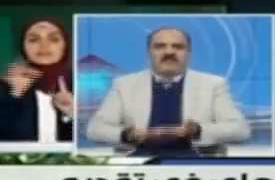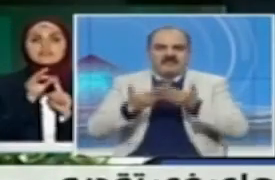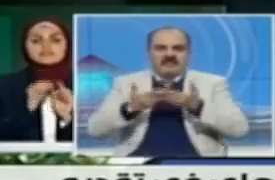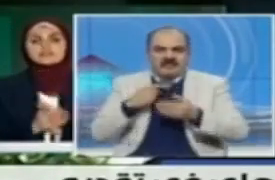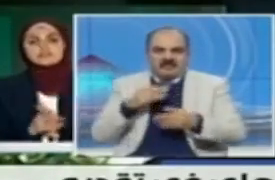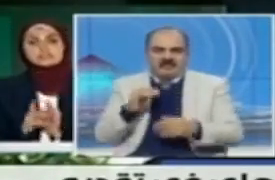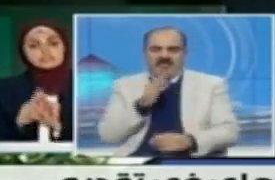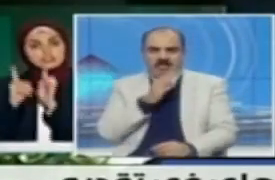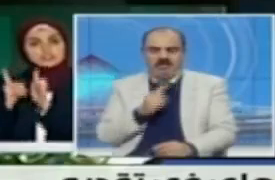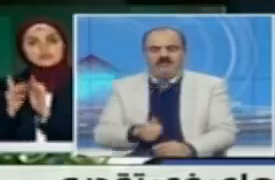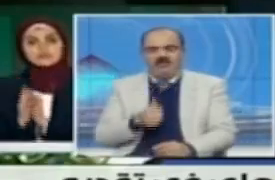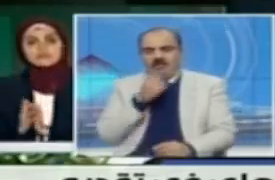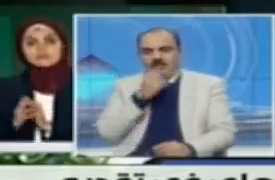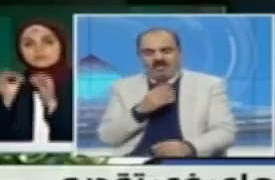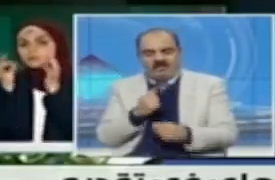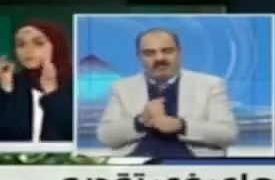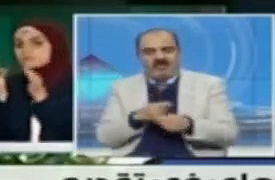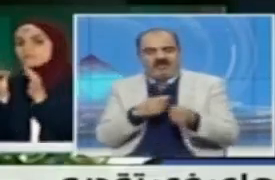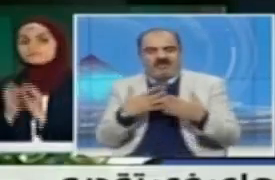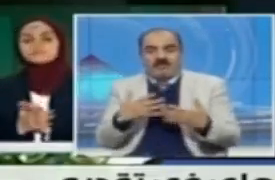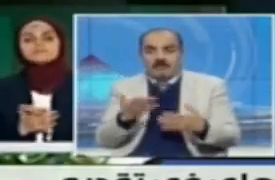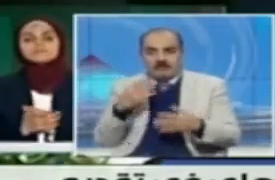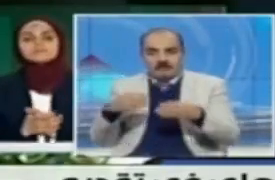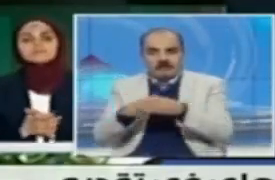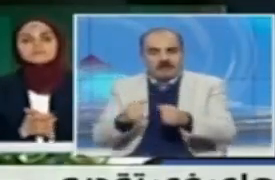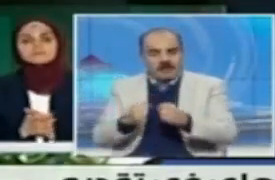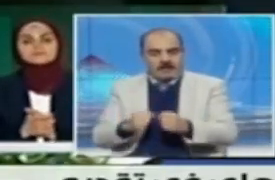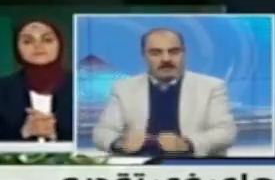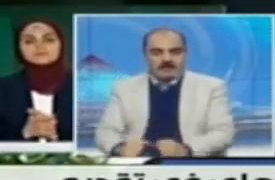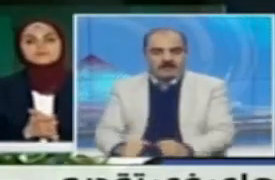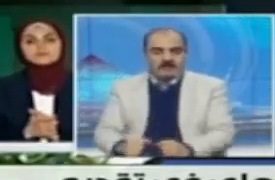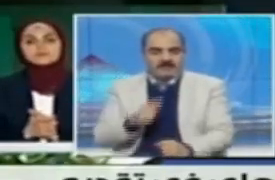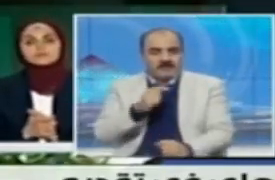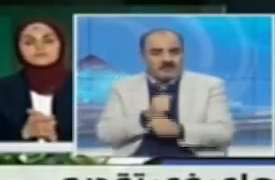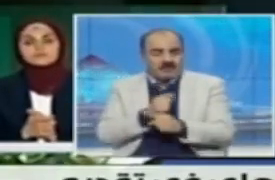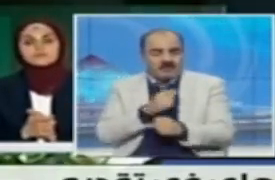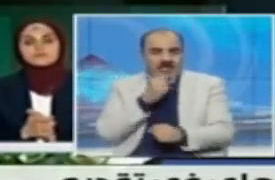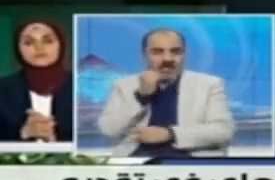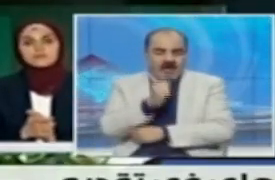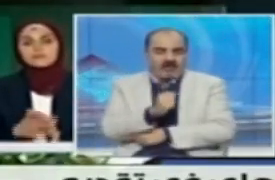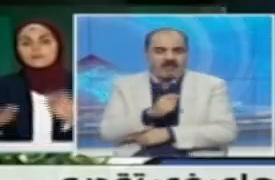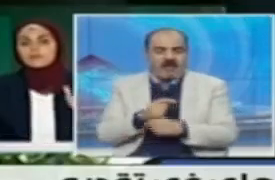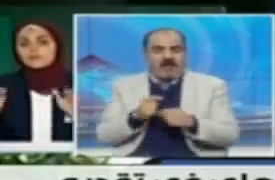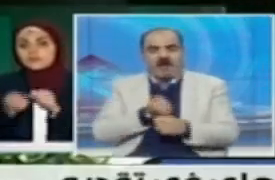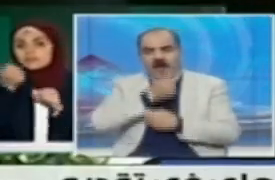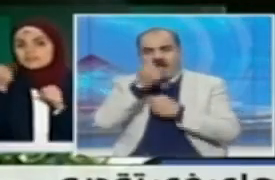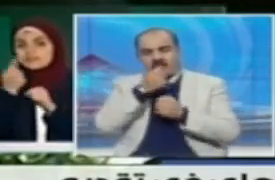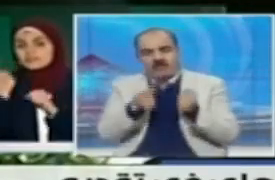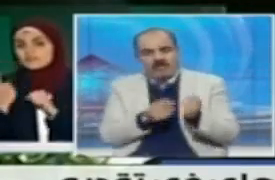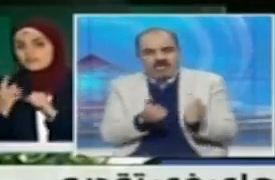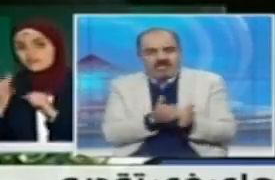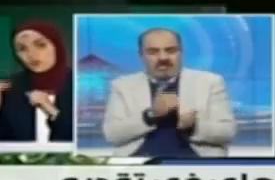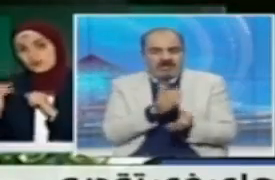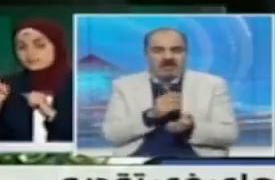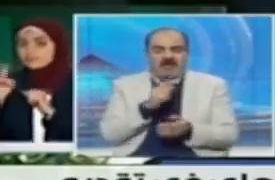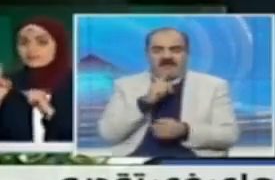الاستهانة بإنجاز فردي أضحى عمل جمعي مقدر. ما تستقلش بالفدان القصب بتاعك، ما تستقلش بفدان